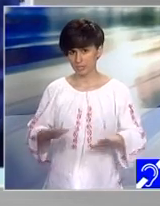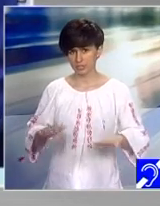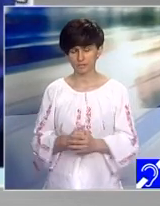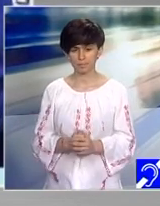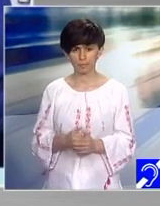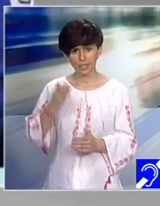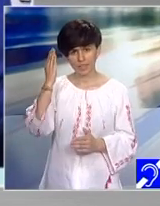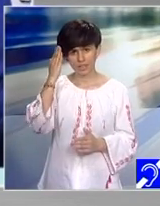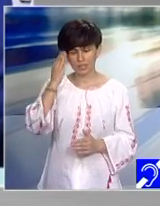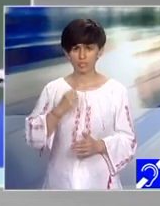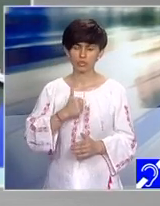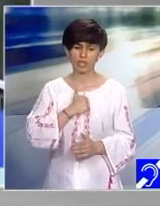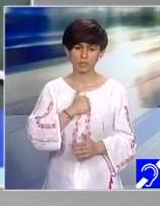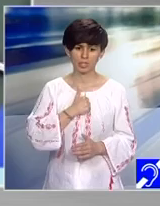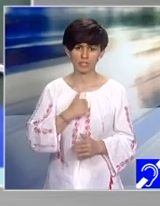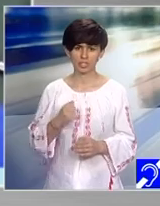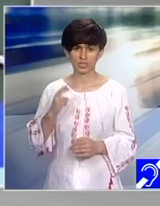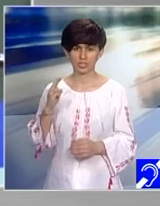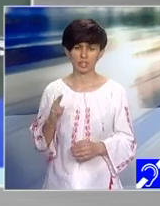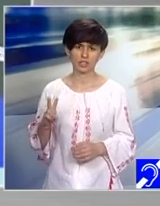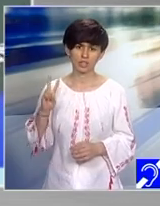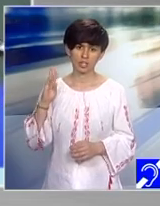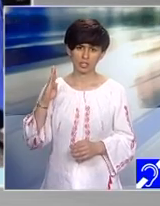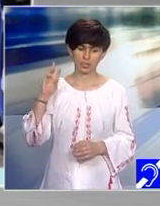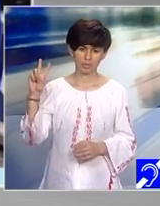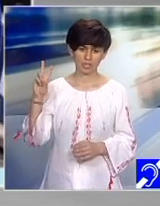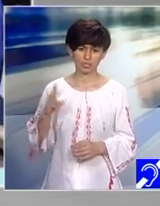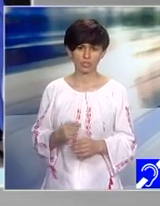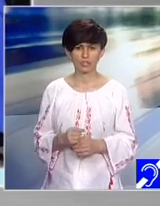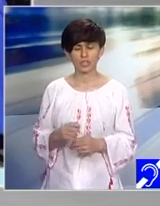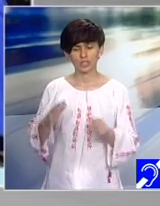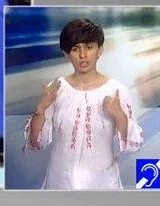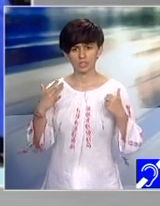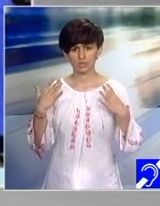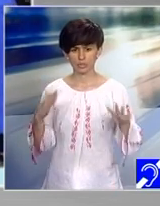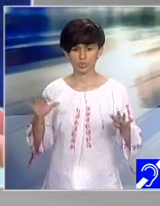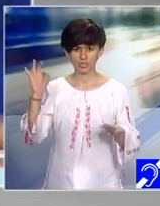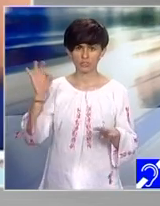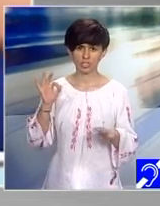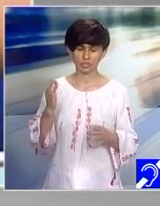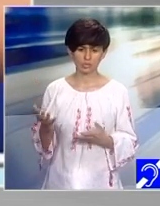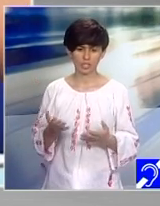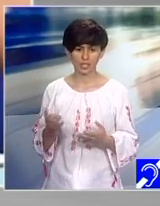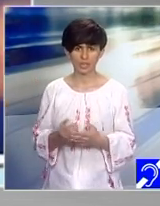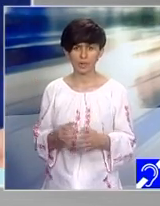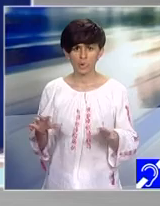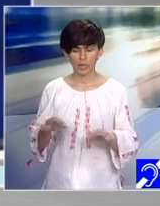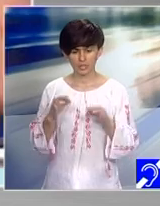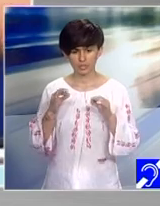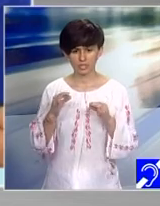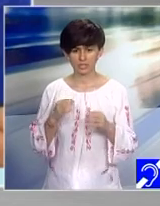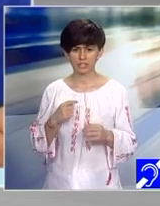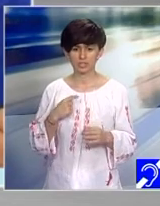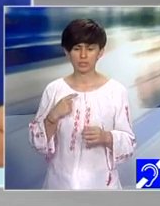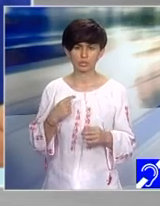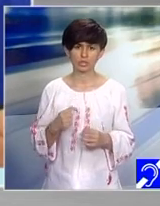școala privată germană din Brașov, 95% dintre cei care învață o meserie își găsesc de lucru în primele 48 de ore de la terminarea cursurilor. Au diplome